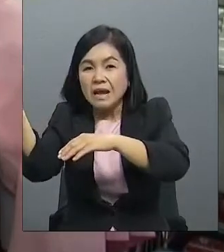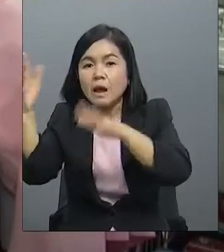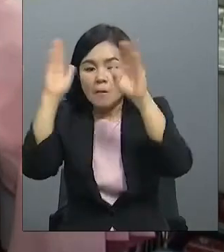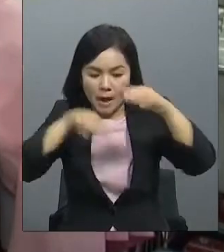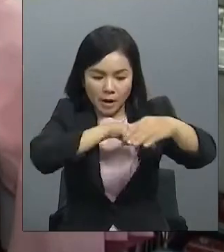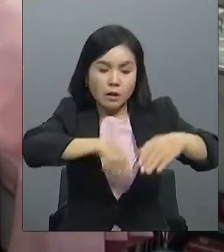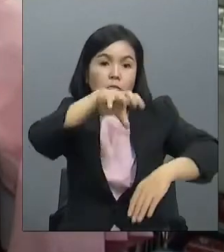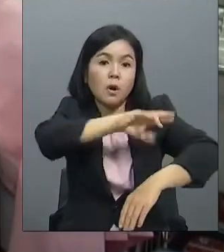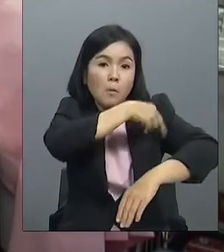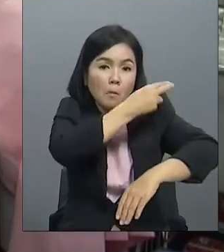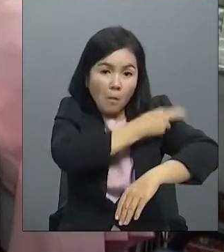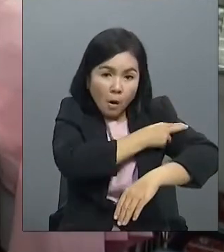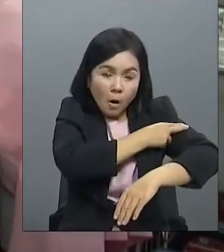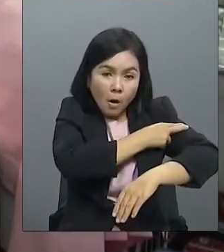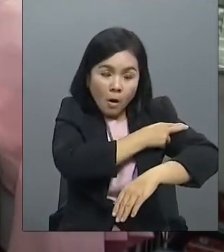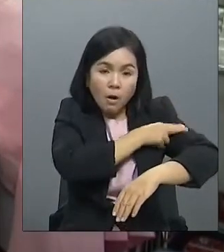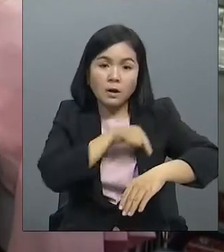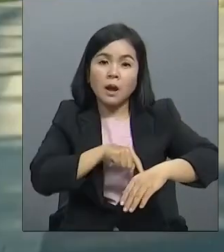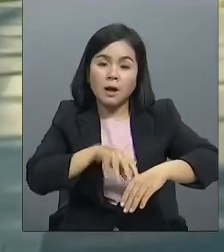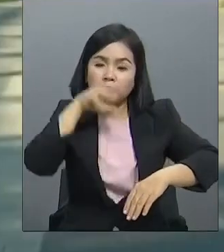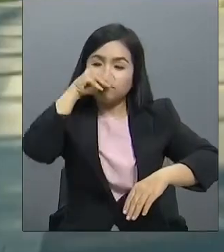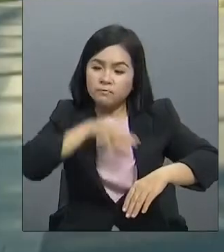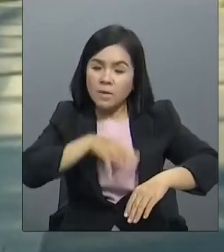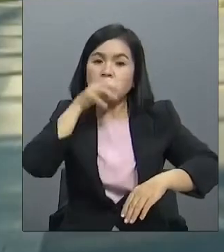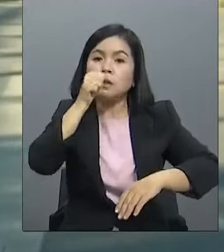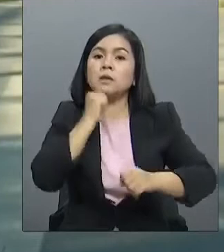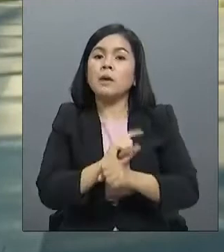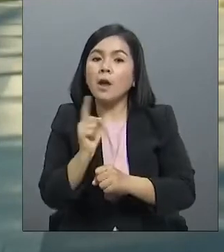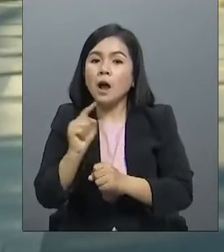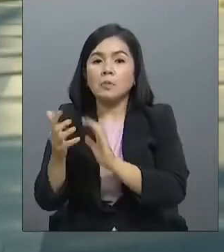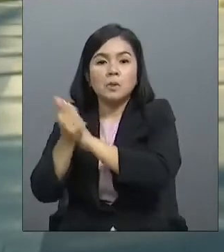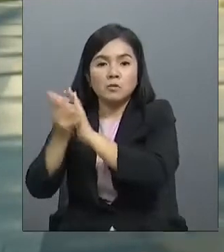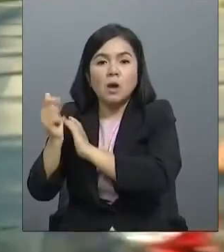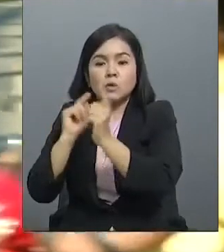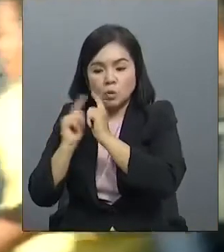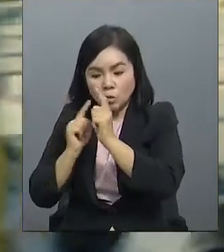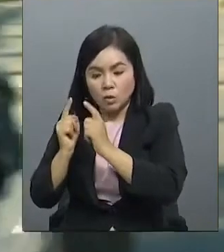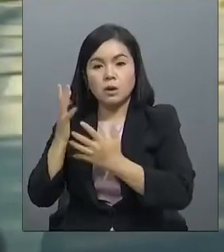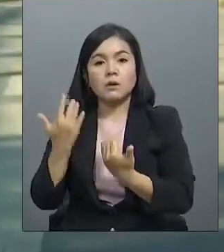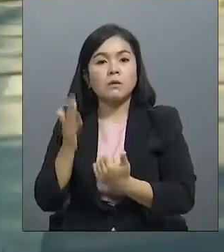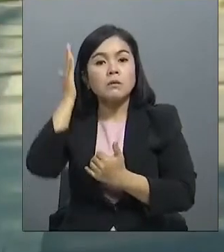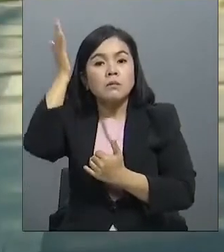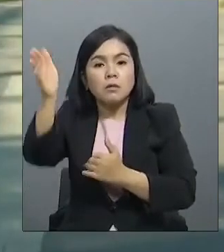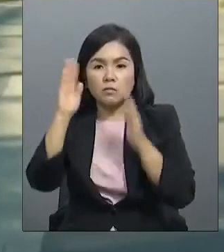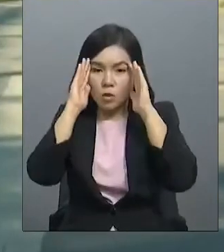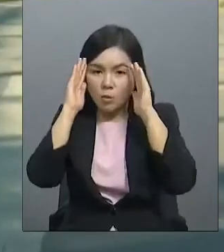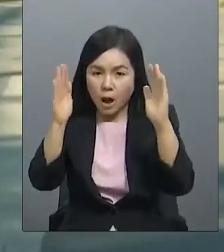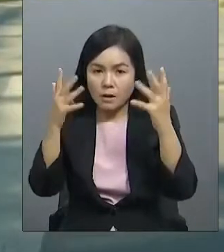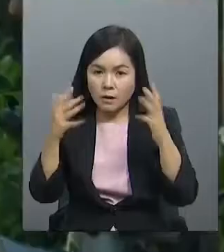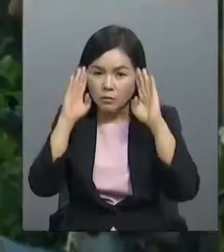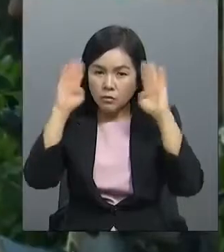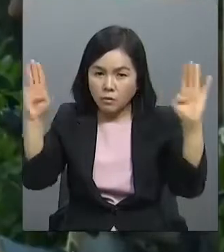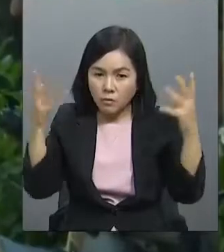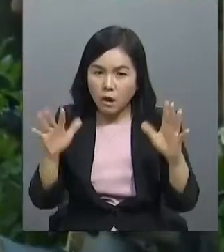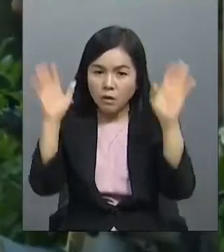ที่เป็นหมอกควันออกไป การถอดบทเรียนปัญหาฝุ่นควันในพื้นที่อำเภอเสมิงพบว่าปัญหาสำคัญคือการเผ